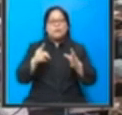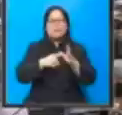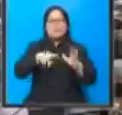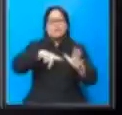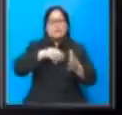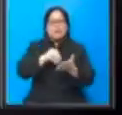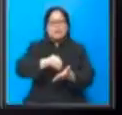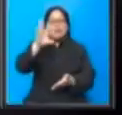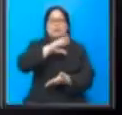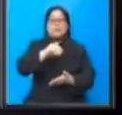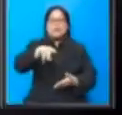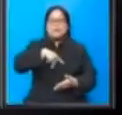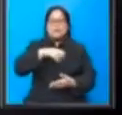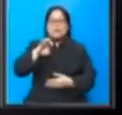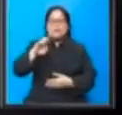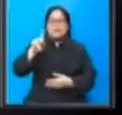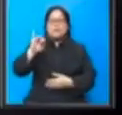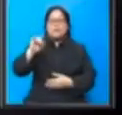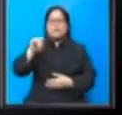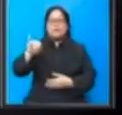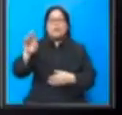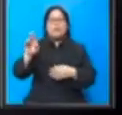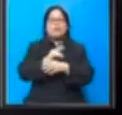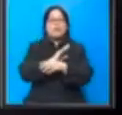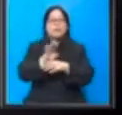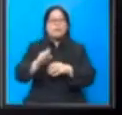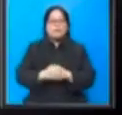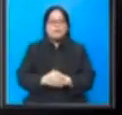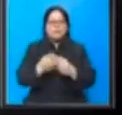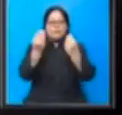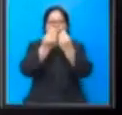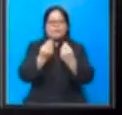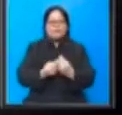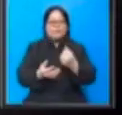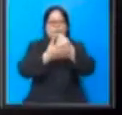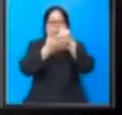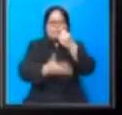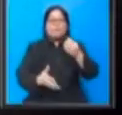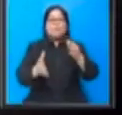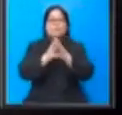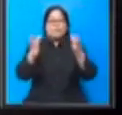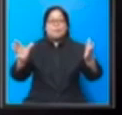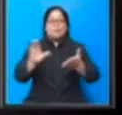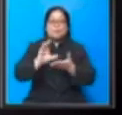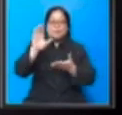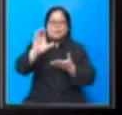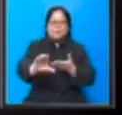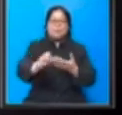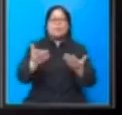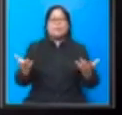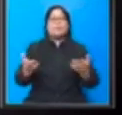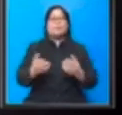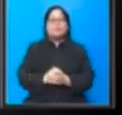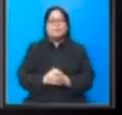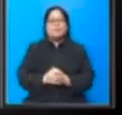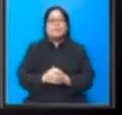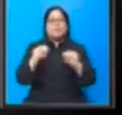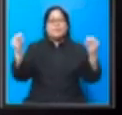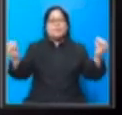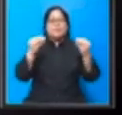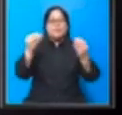kekayaan serta pemilihan ikuti koperasi antara jumlah dana terbesar yang telah diperuntukkan adalah kepada